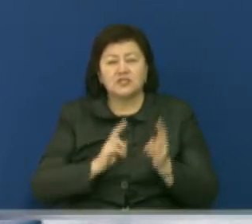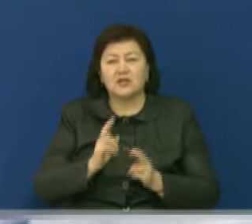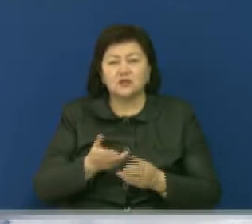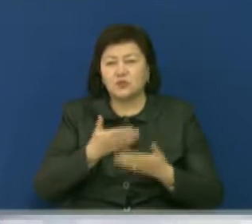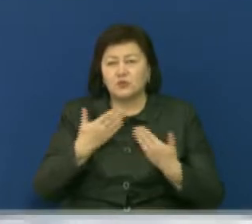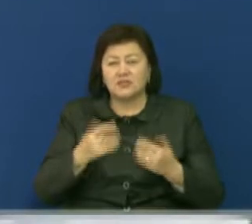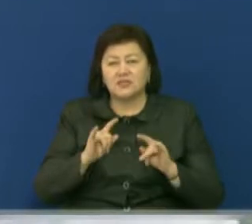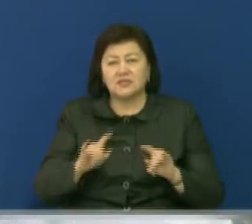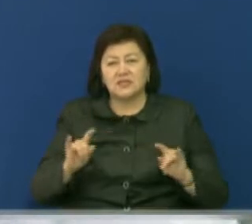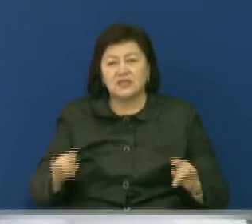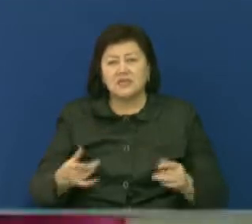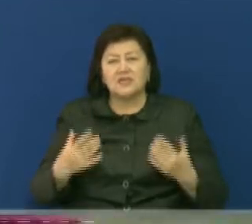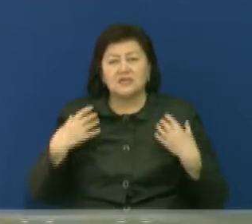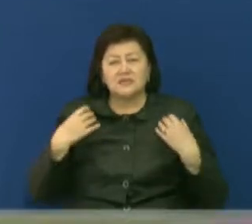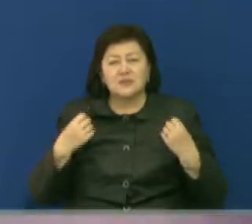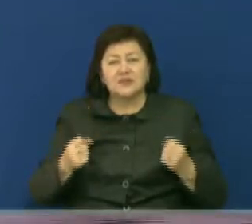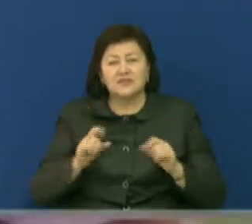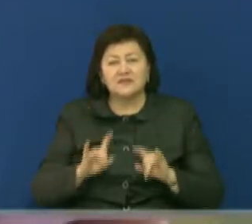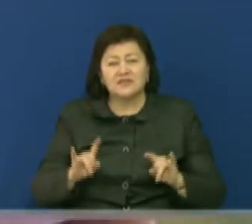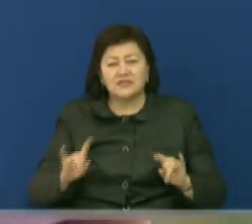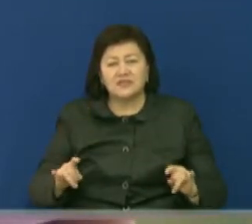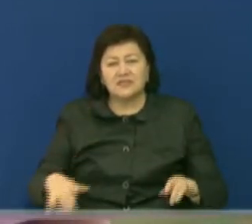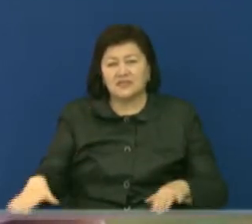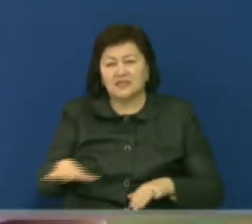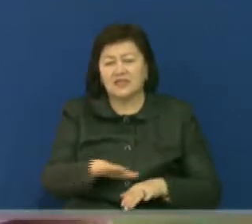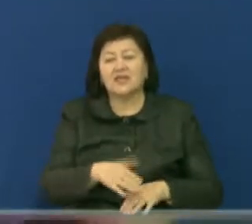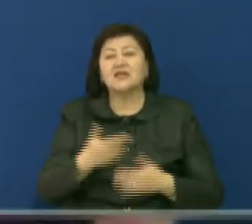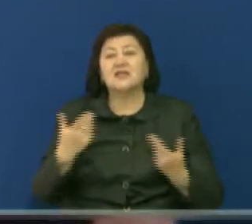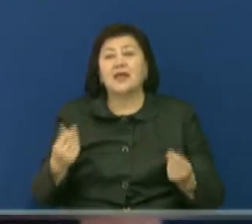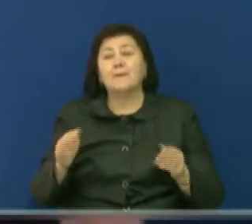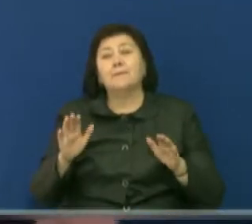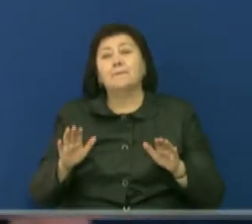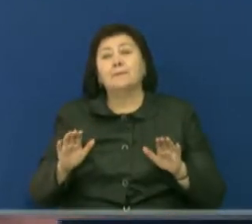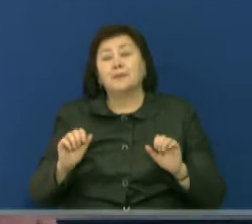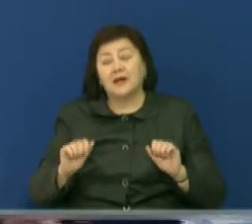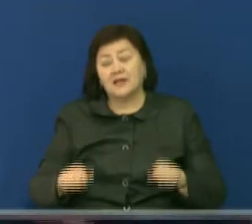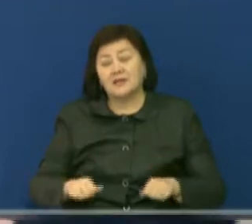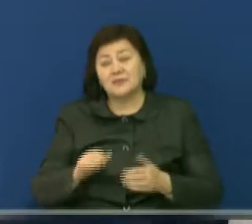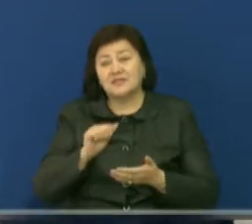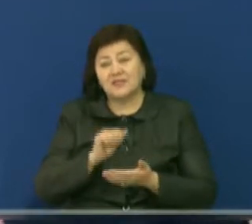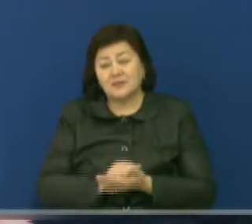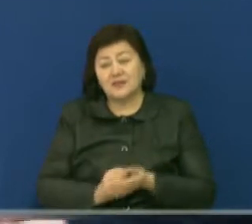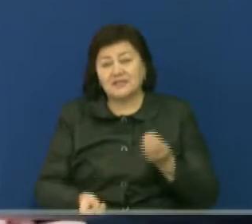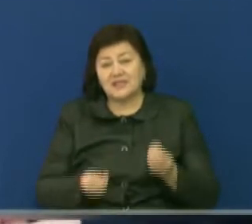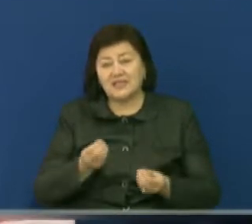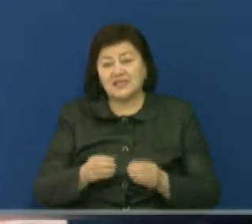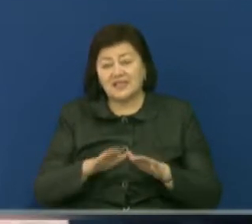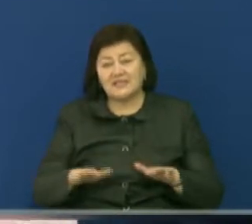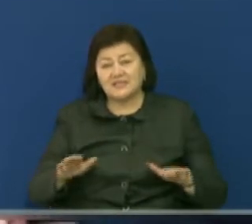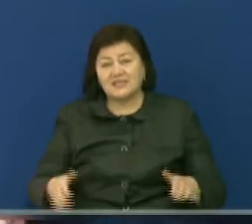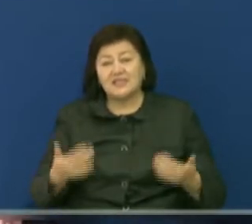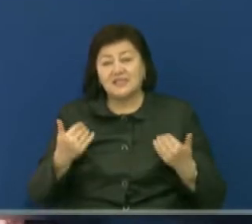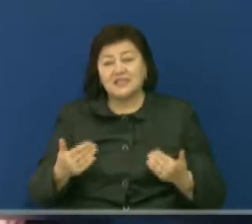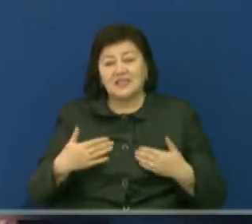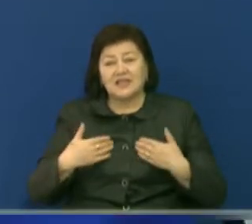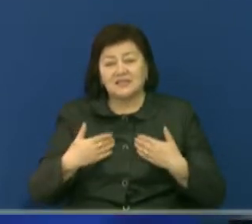сада, спортивных и детских площадок, где могли бы заниматься местные ребятишки. Выслушав семейчан, Аким сообщил, что в данный момент объявлен